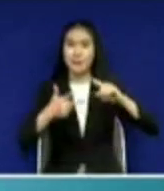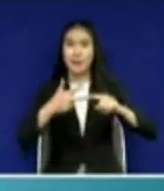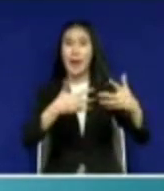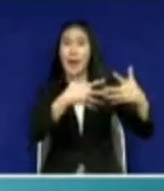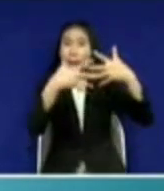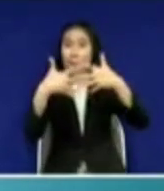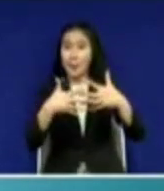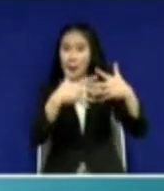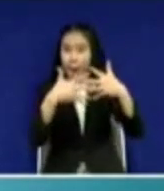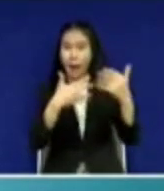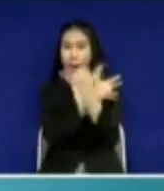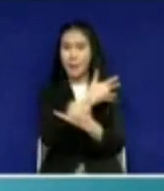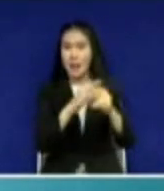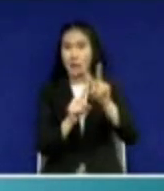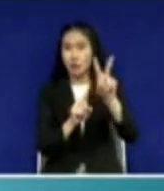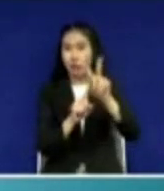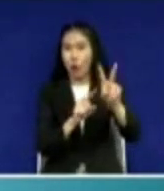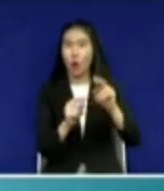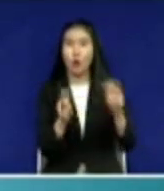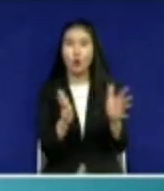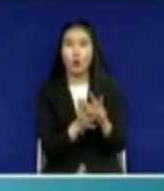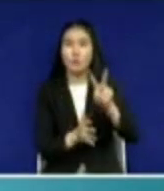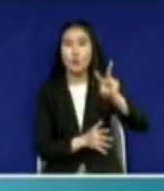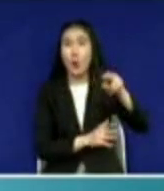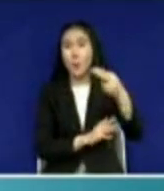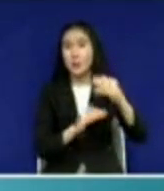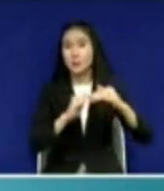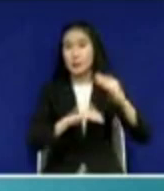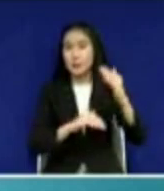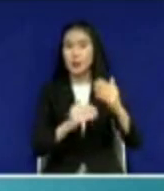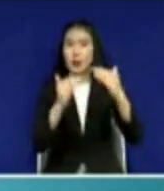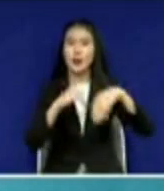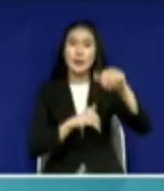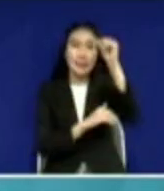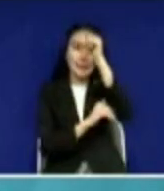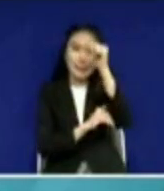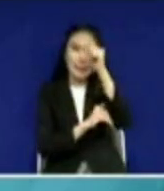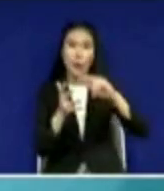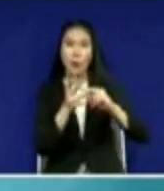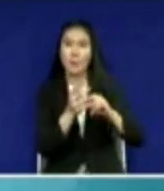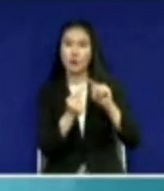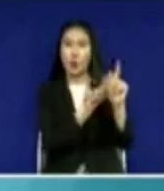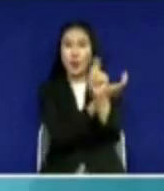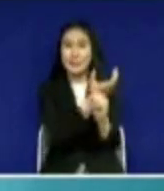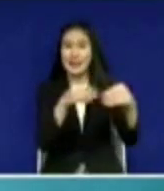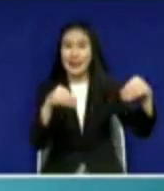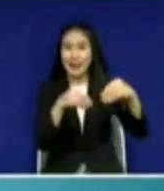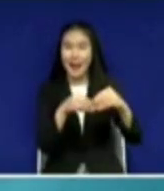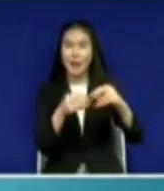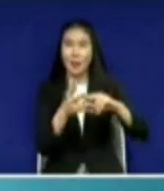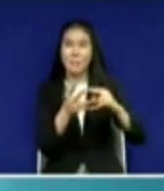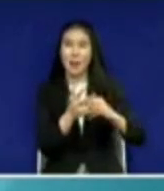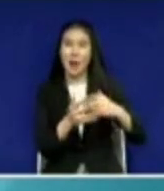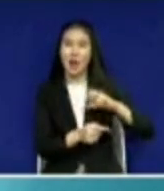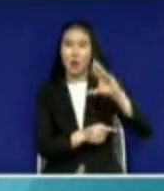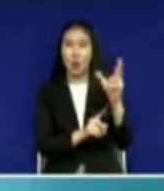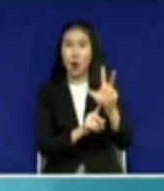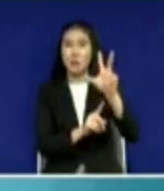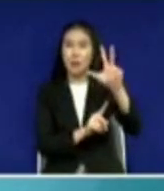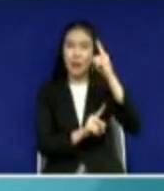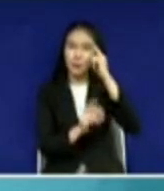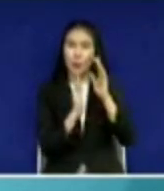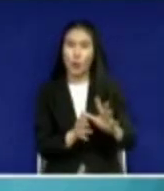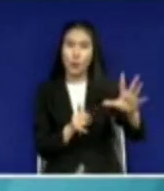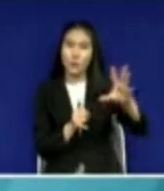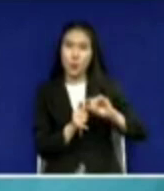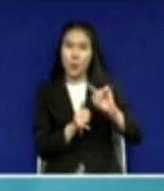กาค่ะเป็นอันดับ2อยู่ที่ 20,000 รายและอินเดียในฝั่งเอเชียของเรานะคะเป็นอันดับ3ของโลกค่ะของจำนวนผู้ป่วยร